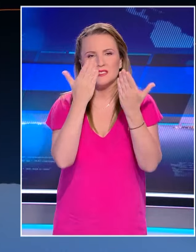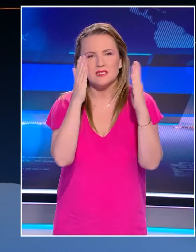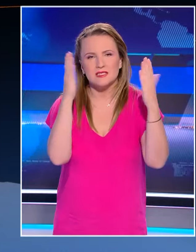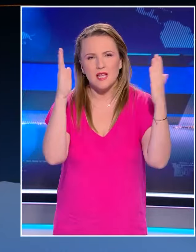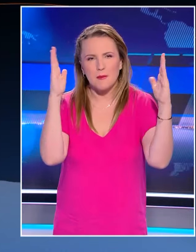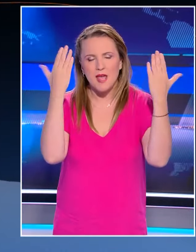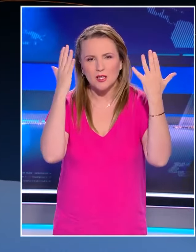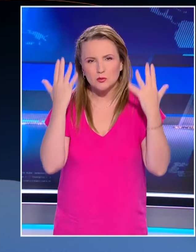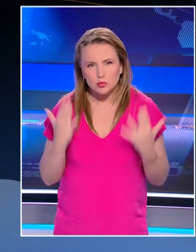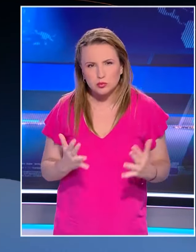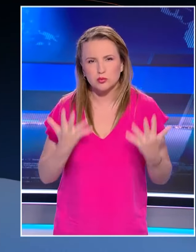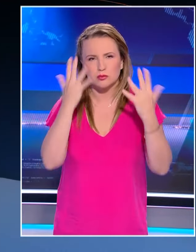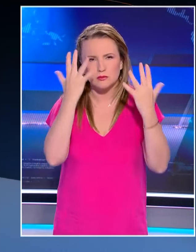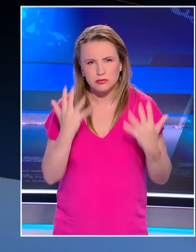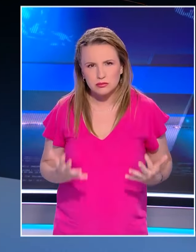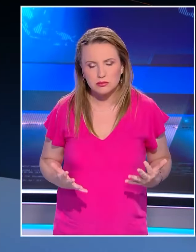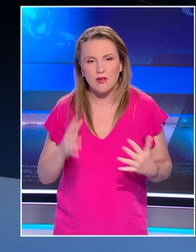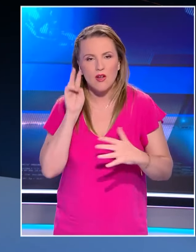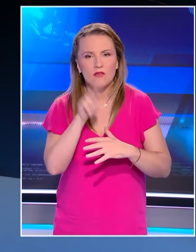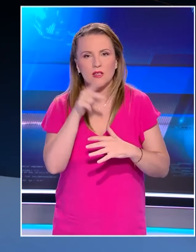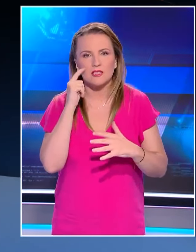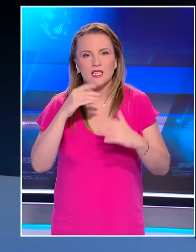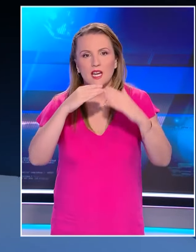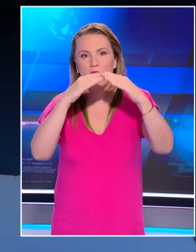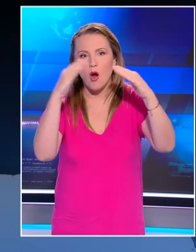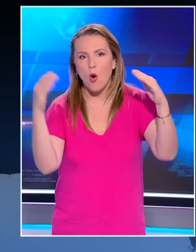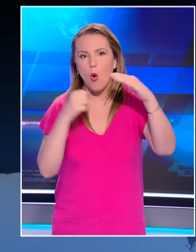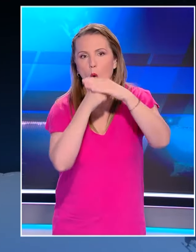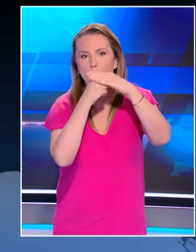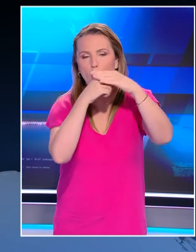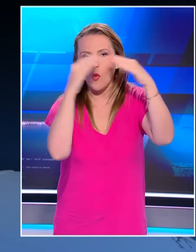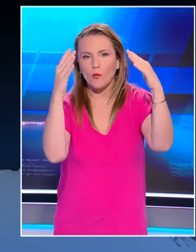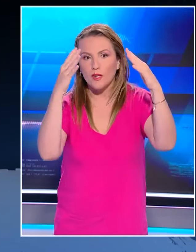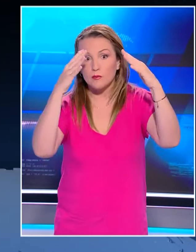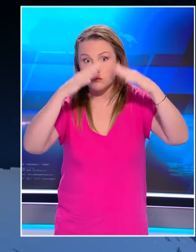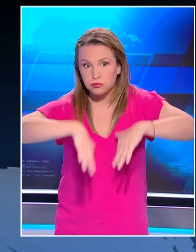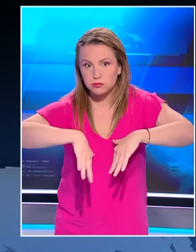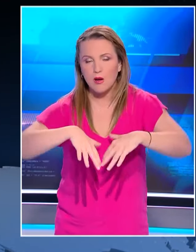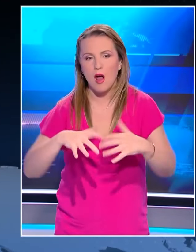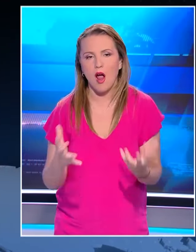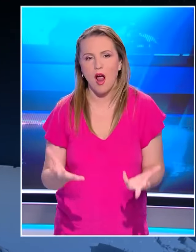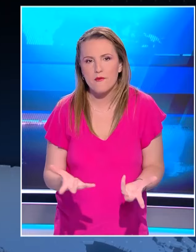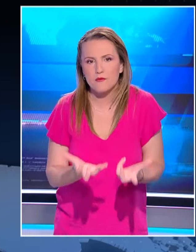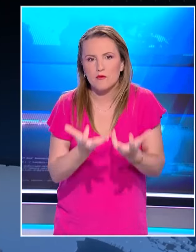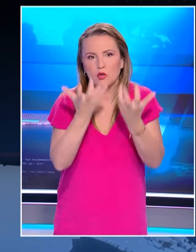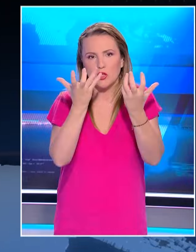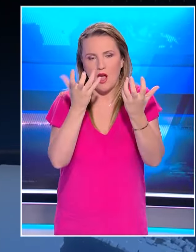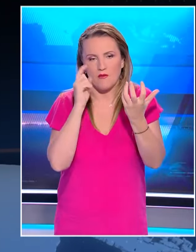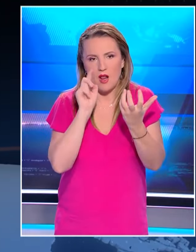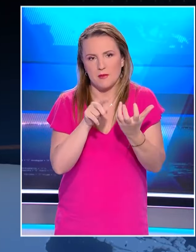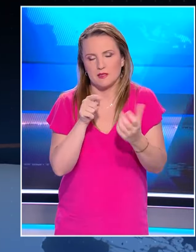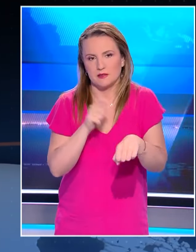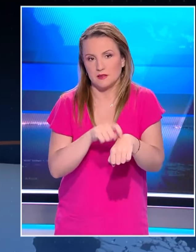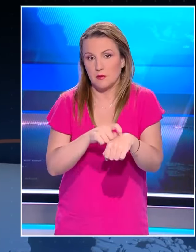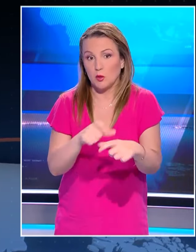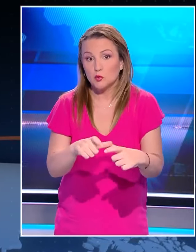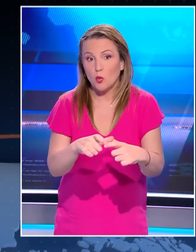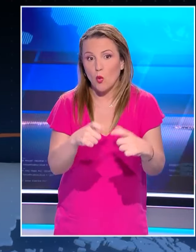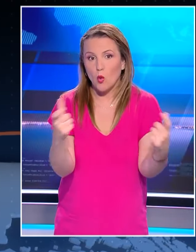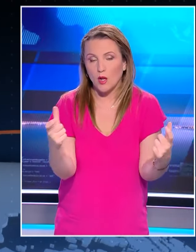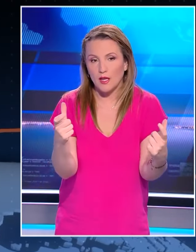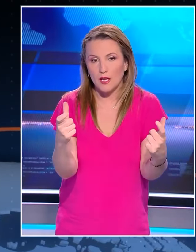τα τζάμια. Βλέπουμε ότι έχει πέσει η οροφή από αυτό το κτίριο, από το σχολείο.